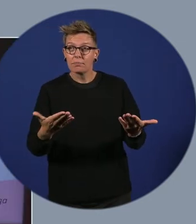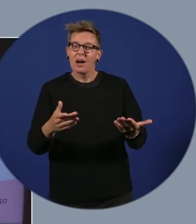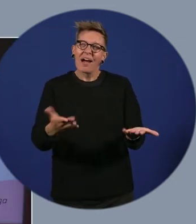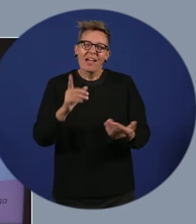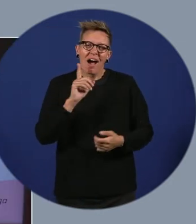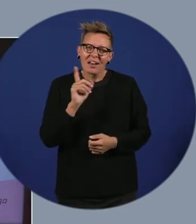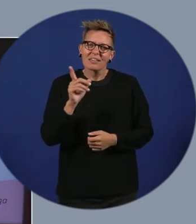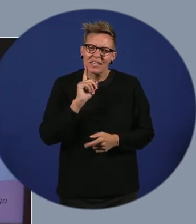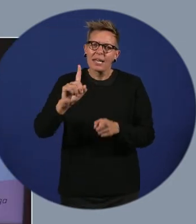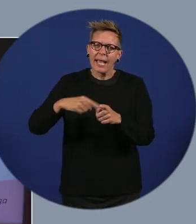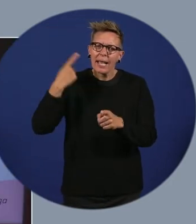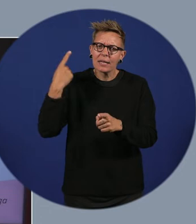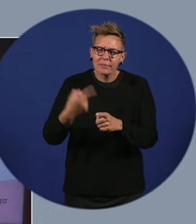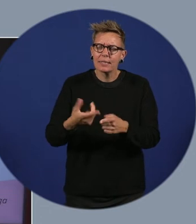tiden